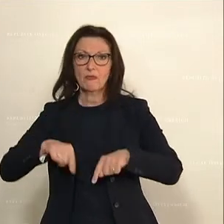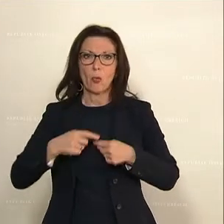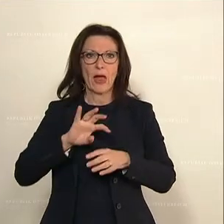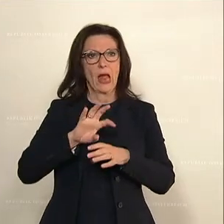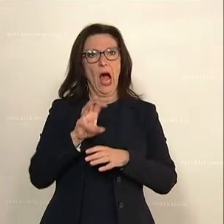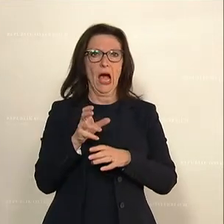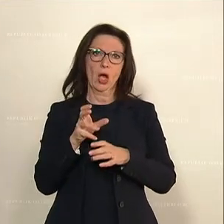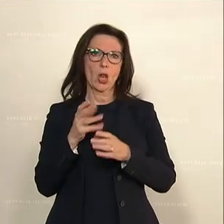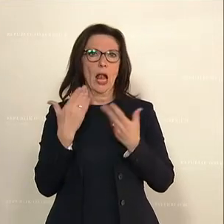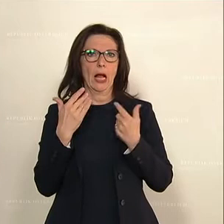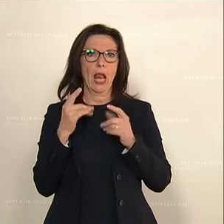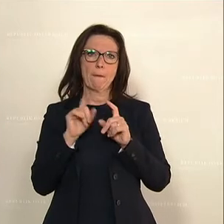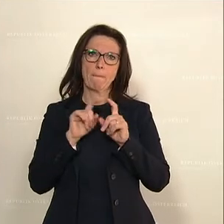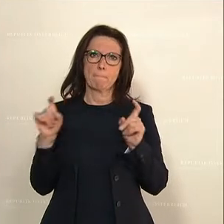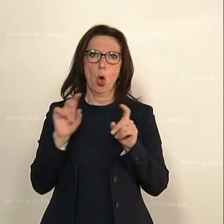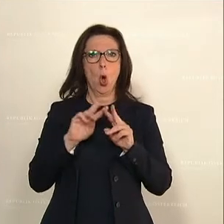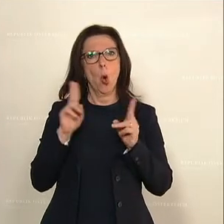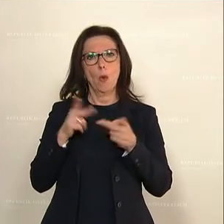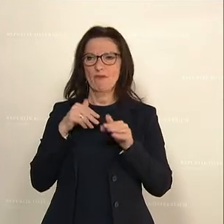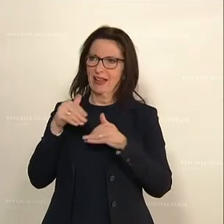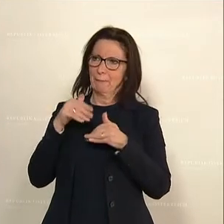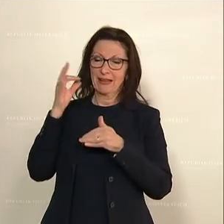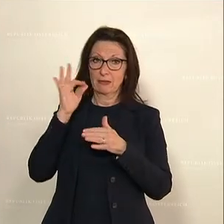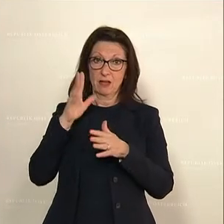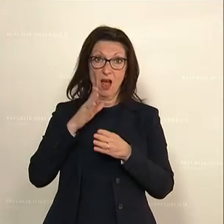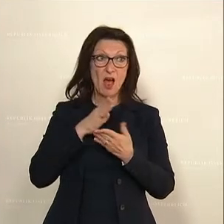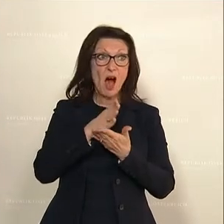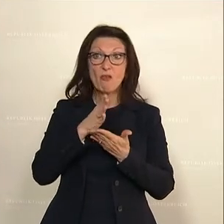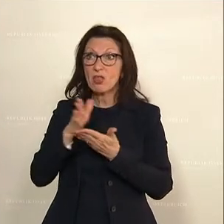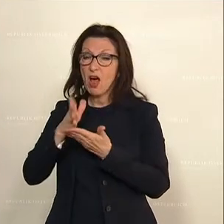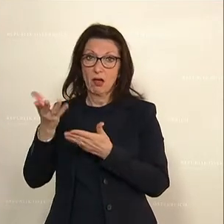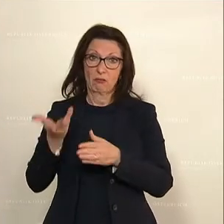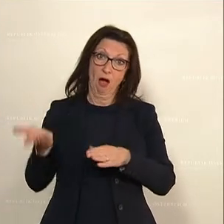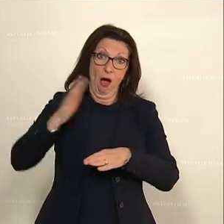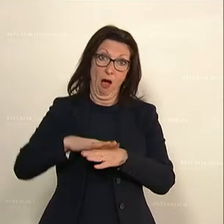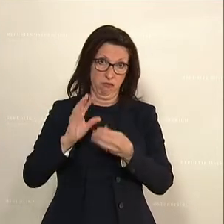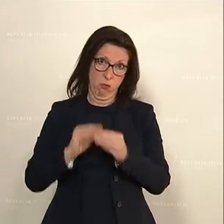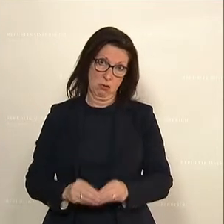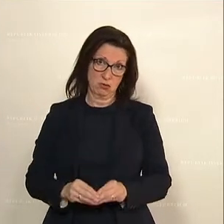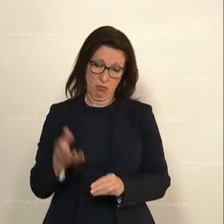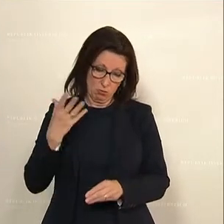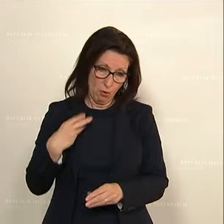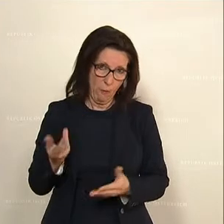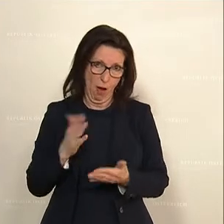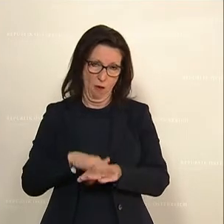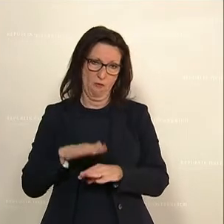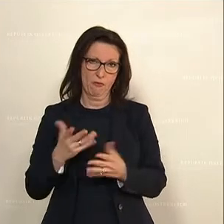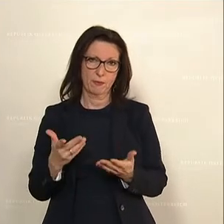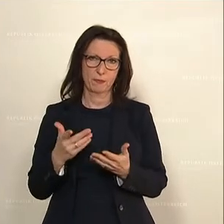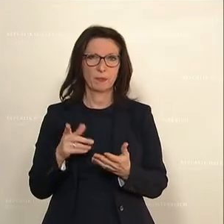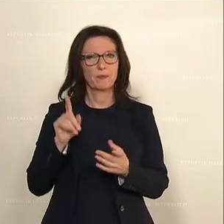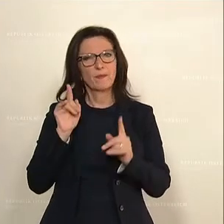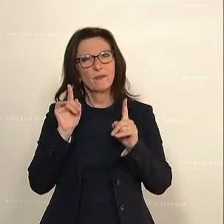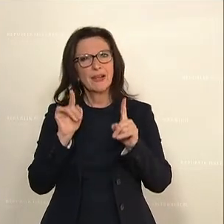die Umweltministerin noch komplizierter verteilt wird. Es wird sogar für die Vollziehung